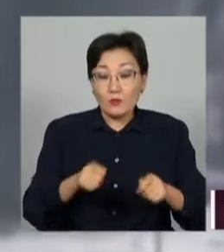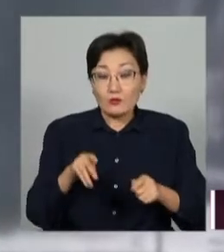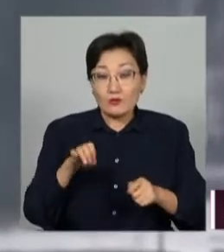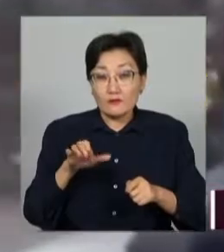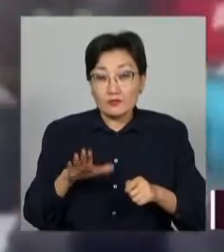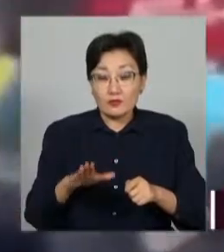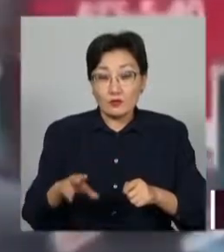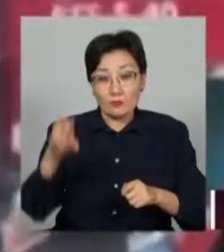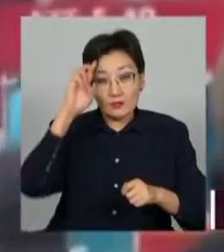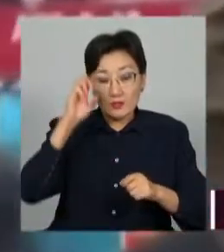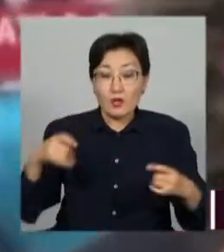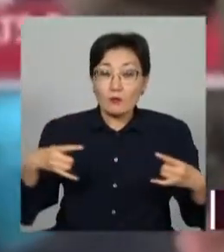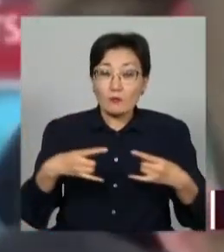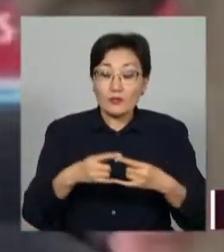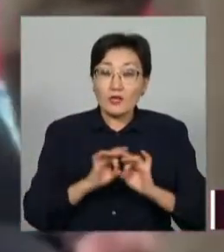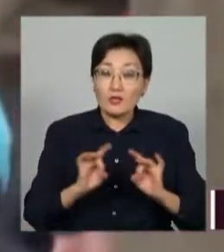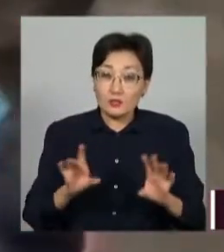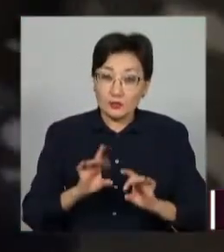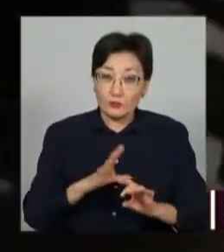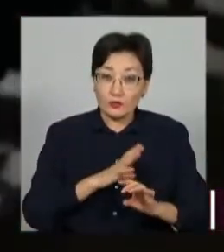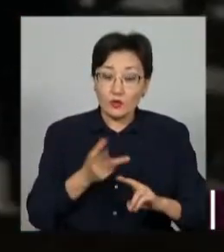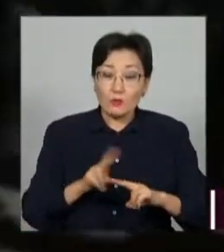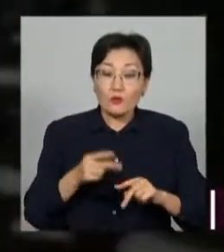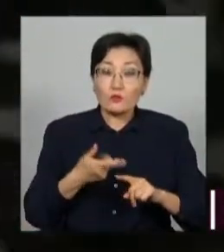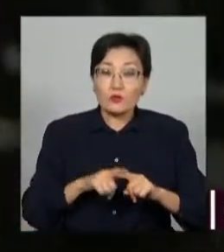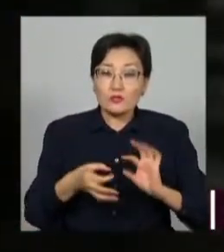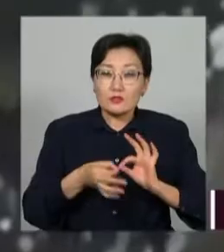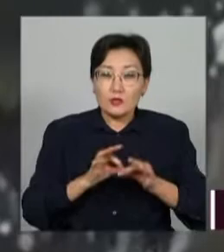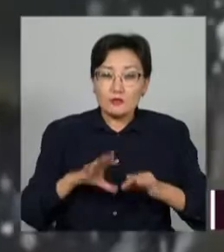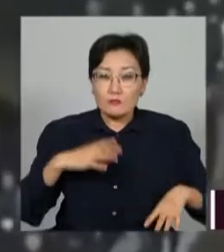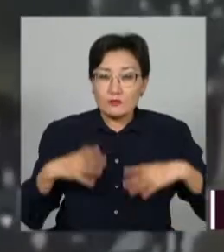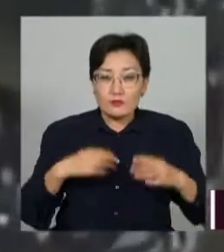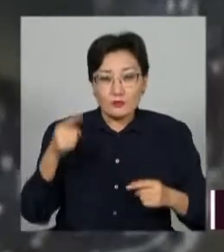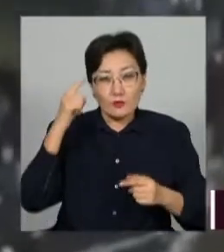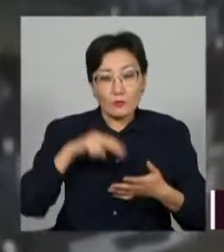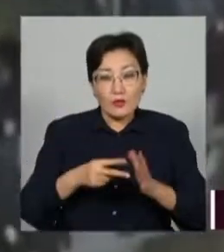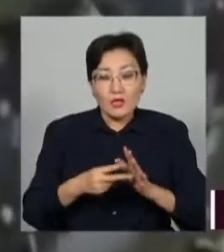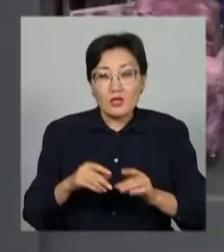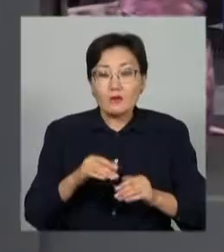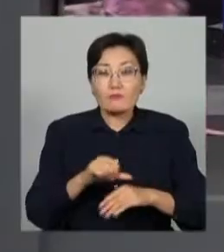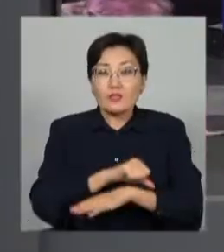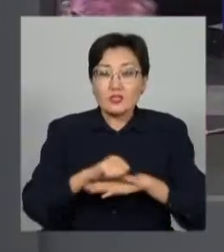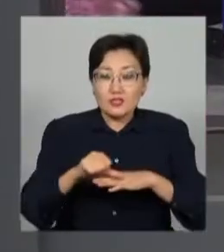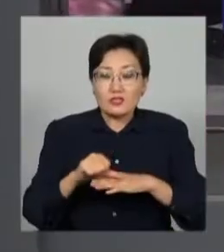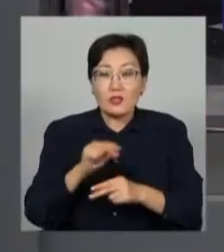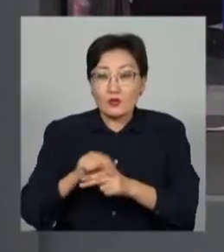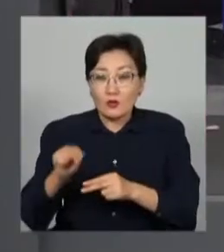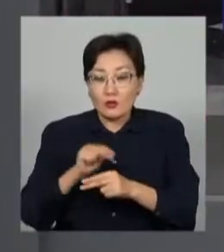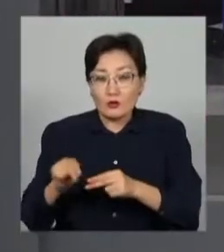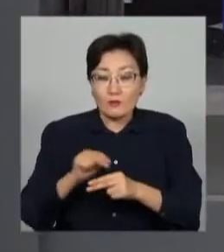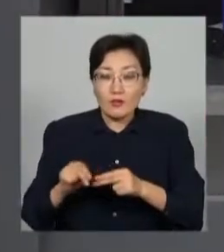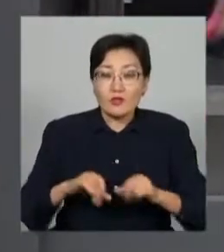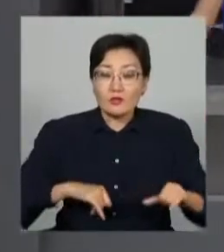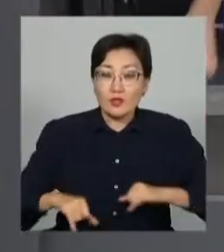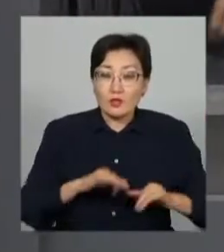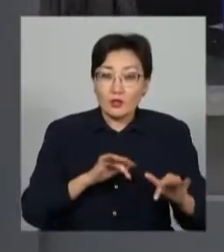Қасым-Жомарт Тоқаев мемлекеттік арнаға берген сұхбатында айтты. Бұл өте мұқият ойластырылған. Шетелдік содырлар жалданған террористік операция кезінде